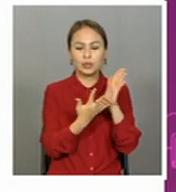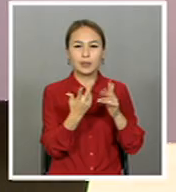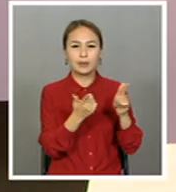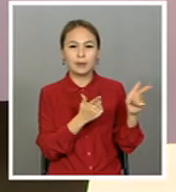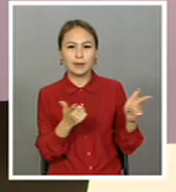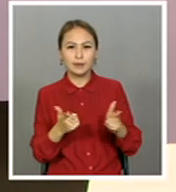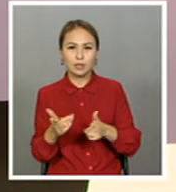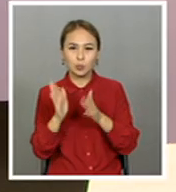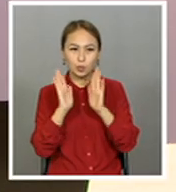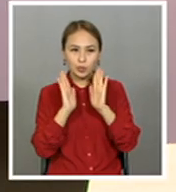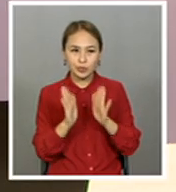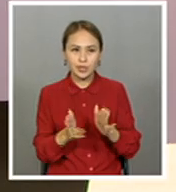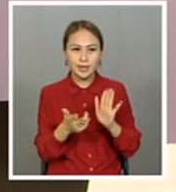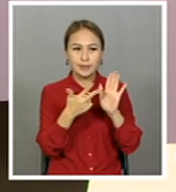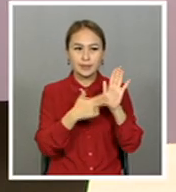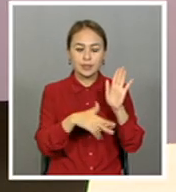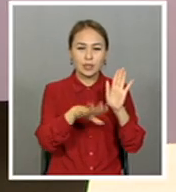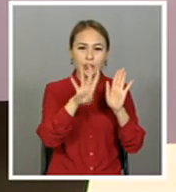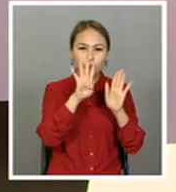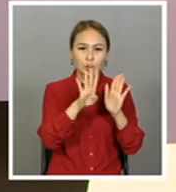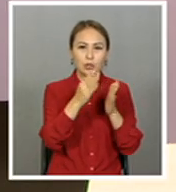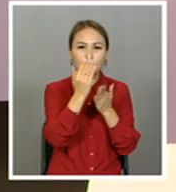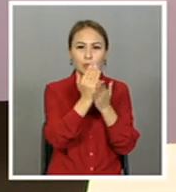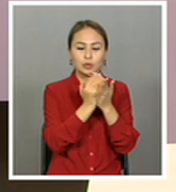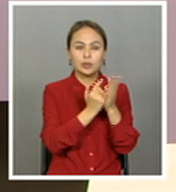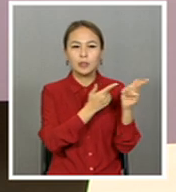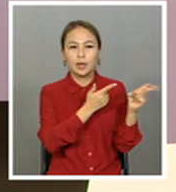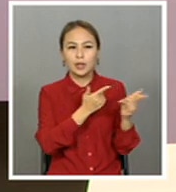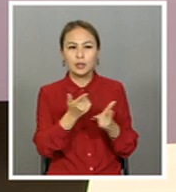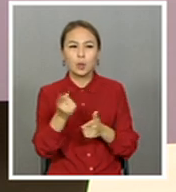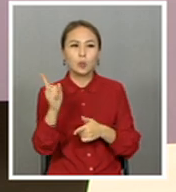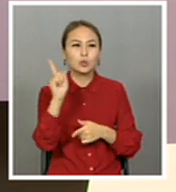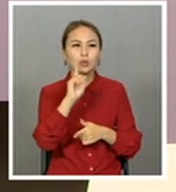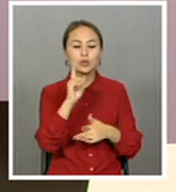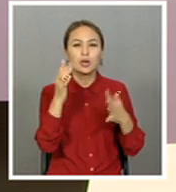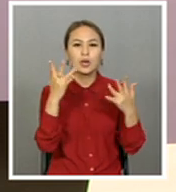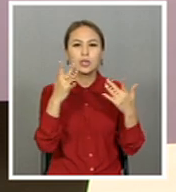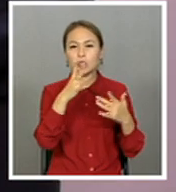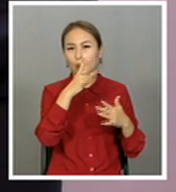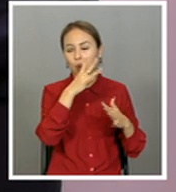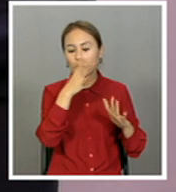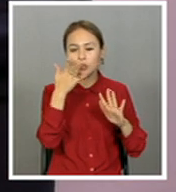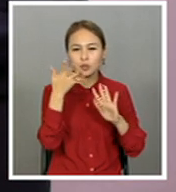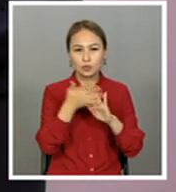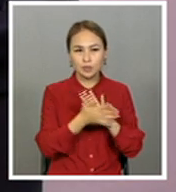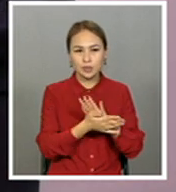болса, 84 бөлшекті дайындау үшін қанша уақыт жұмсайды?